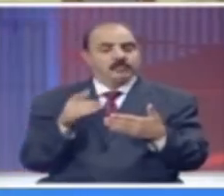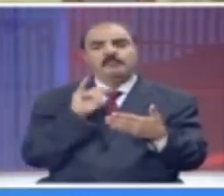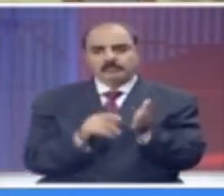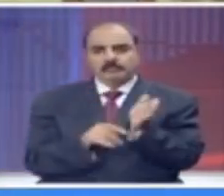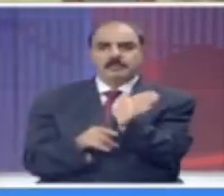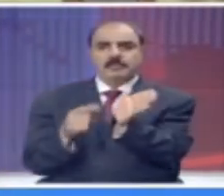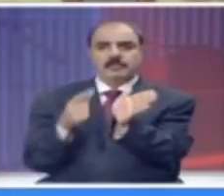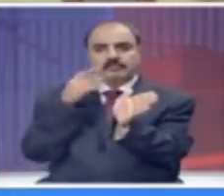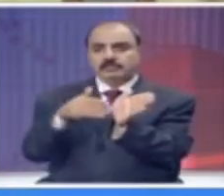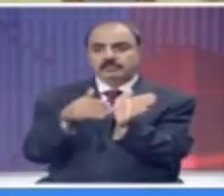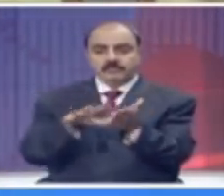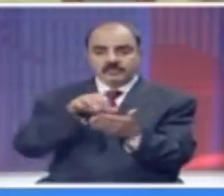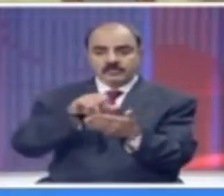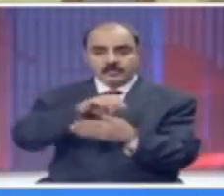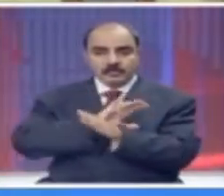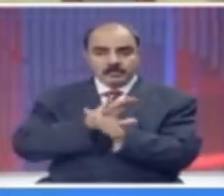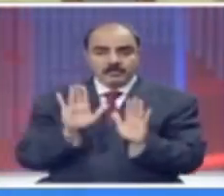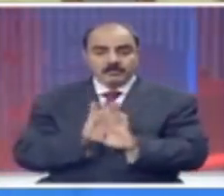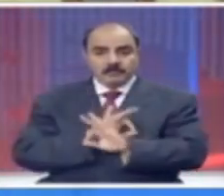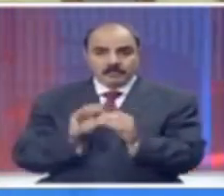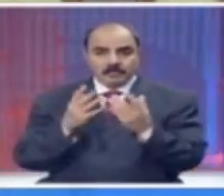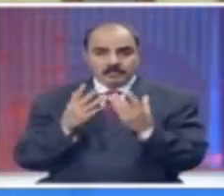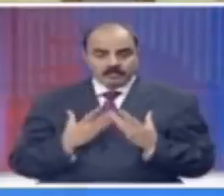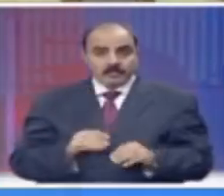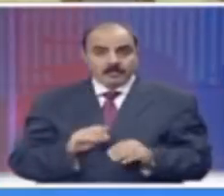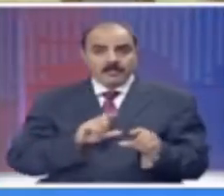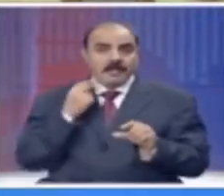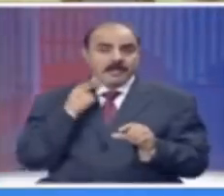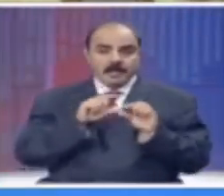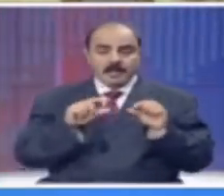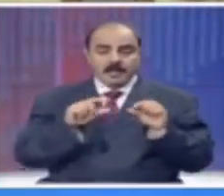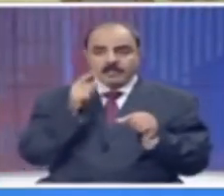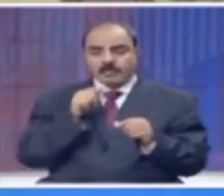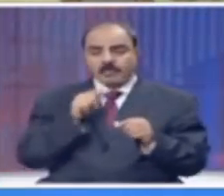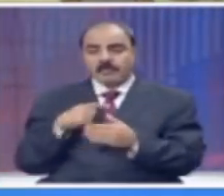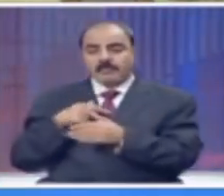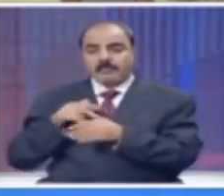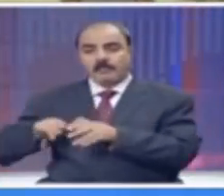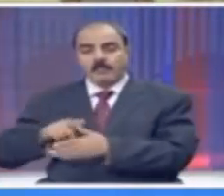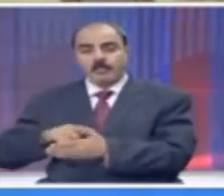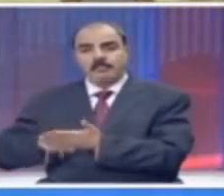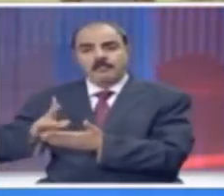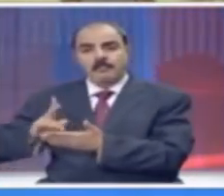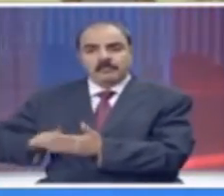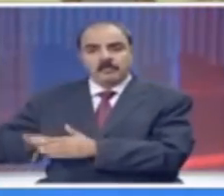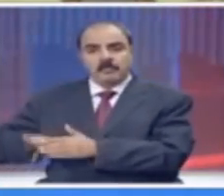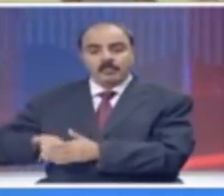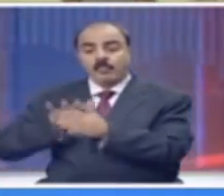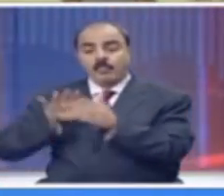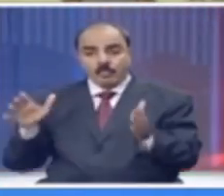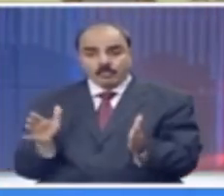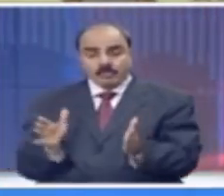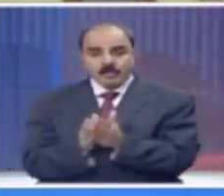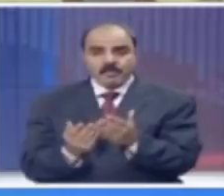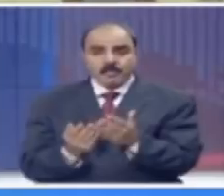منتهية، بيطبع أيضا الإقرار أن هذه البيانات خاصة به وصورة من إقامته في الخارج، وبيحط كل